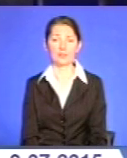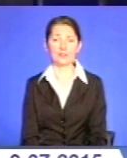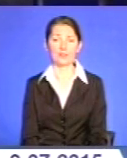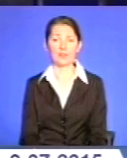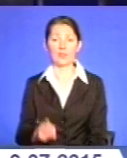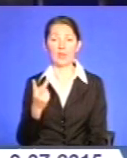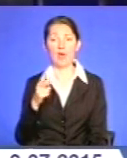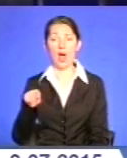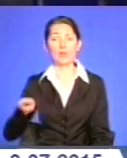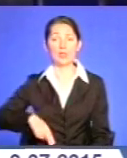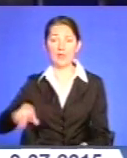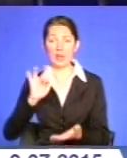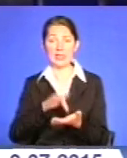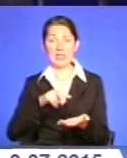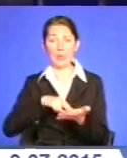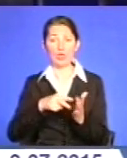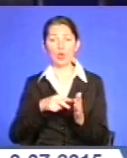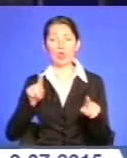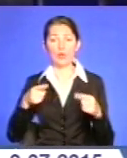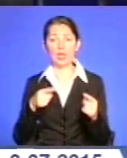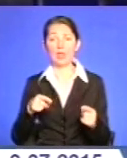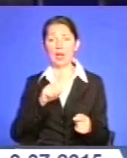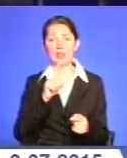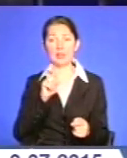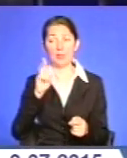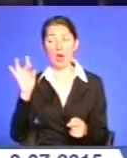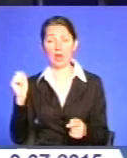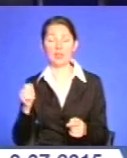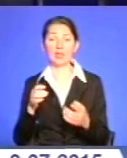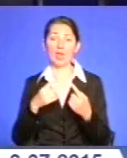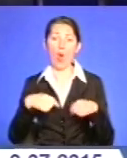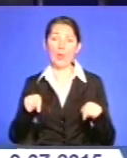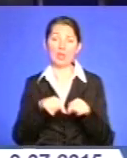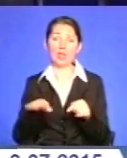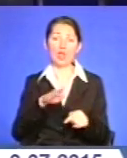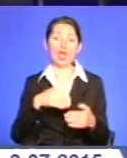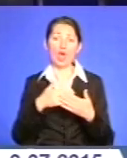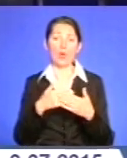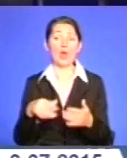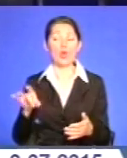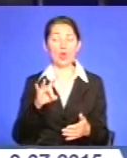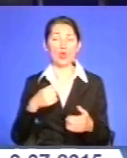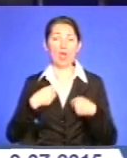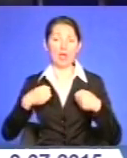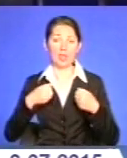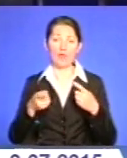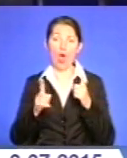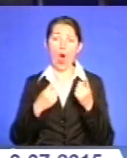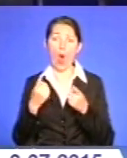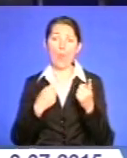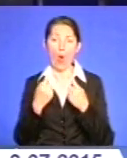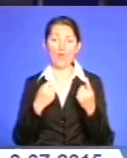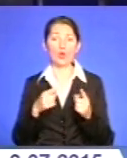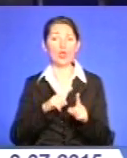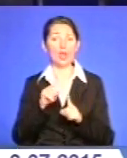Два адміністративних центри планують створити у Збаразькій об'єднаній територіальній громаді. У районі активно обговорюють реформу, проводять зустрічі